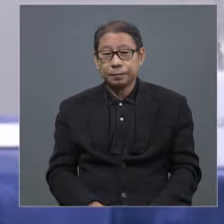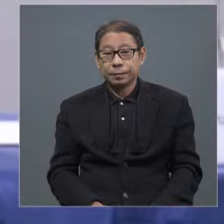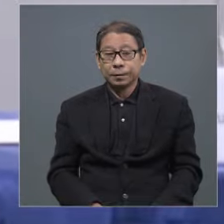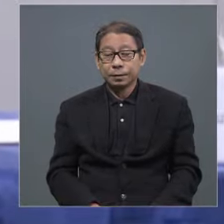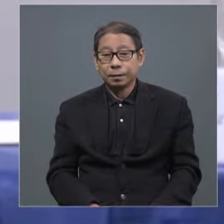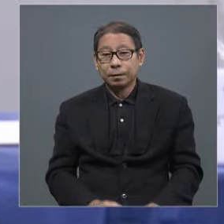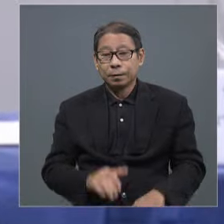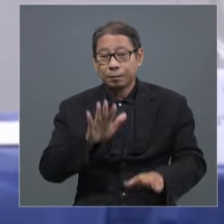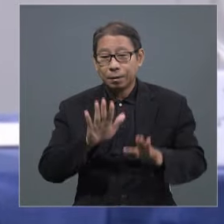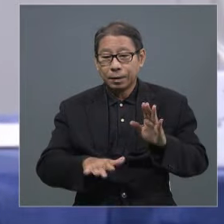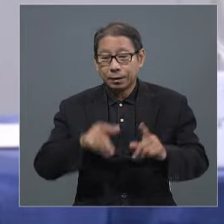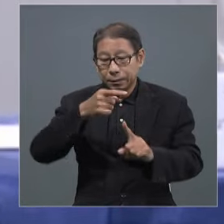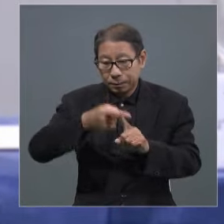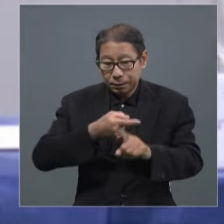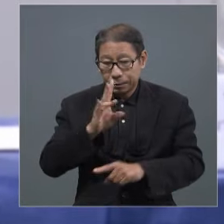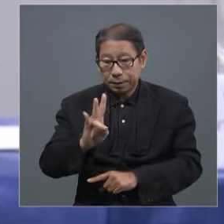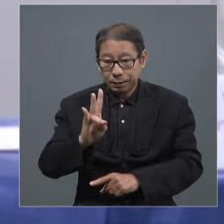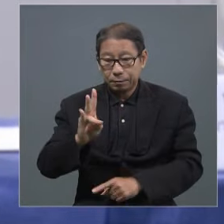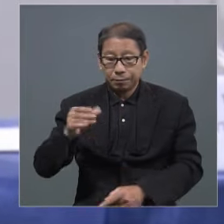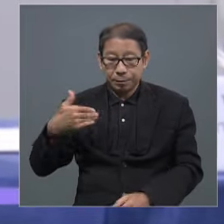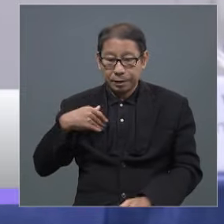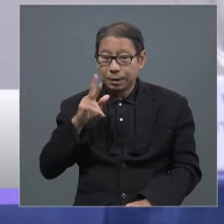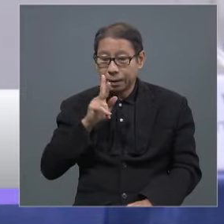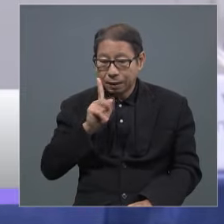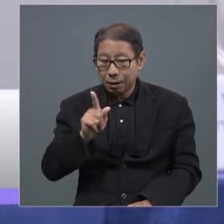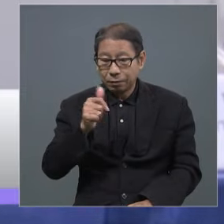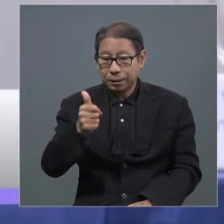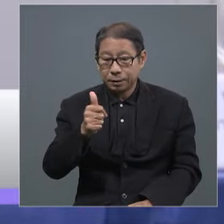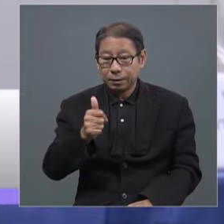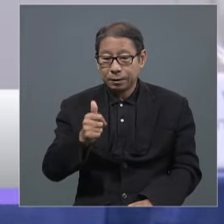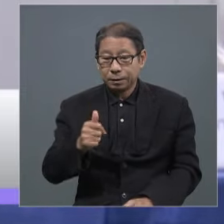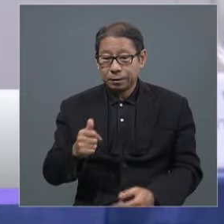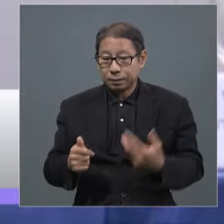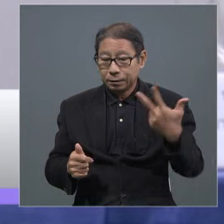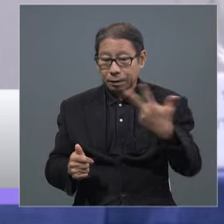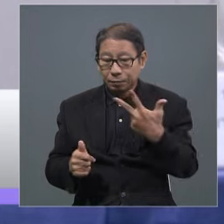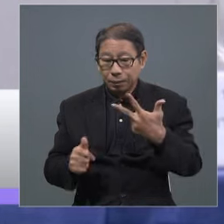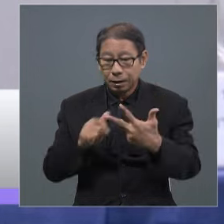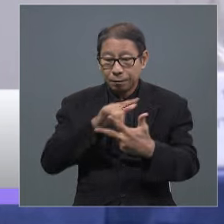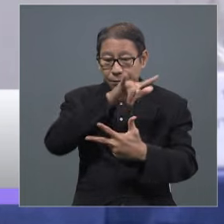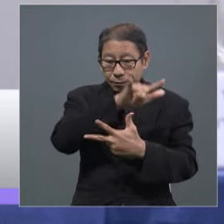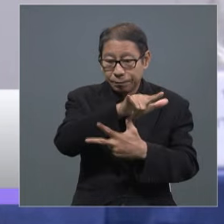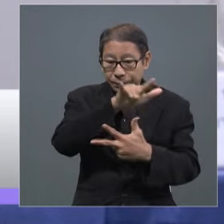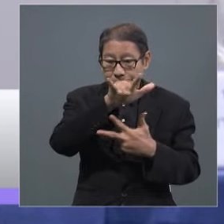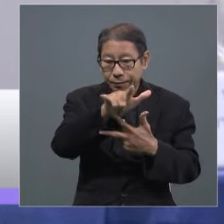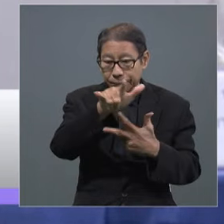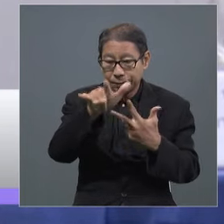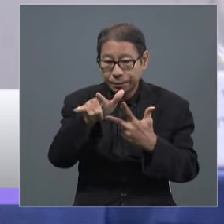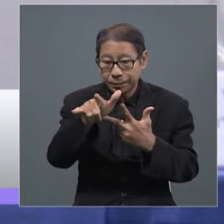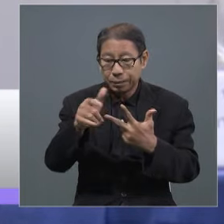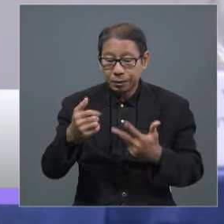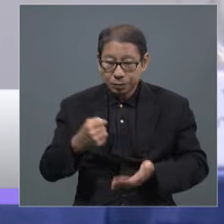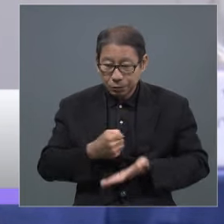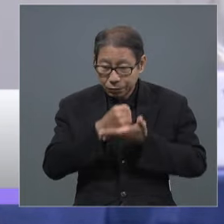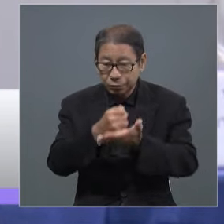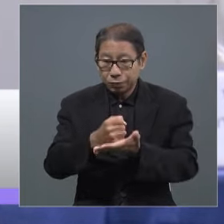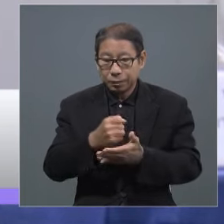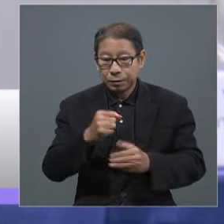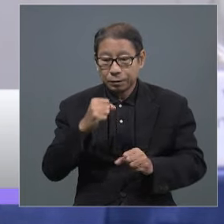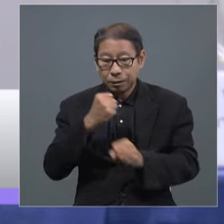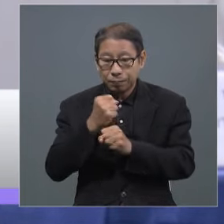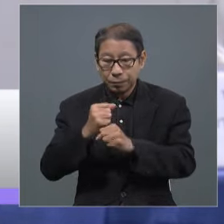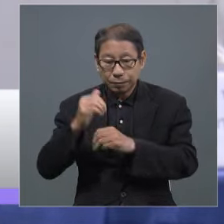ประมาณสิ้นเดือนกรกฎาคมนั้นน่าจะมีข่าวดีนะครับเรื่องของ3สนามบินตรงนี้มาพูดคุยกันแล้วก็ทำให้เราสามารถเดินหน้ากันได้ทุกๆโครง